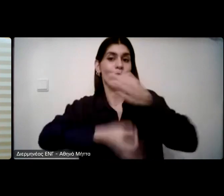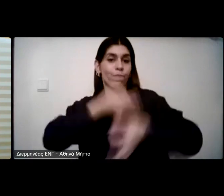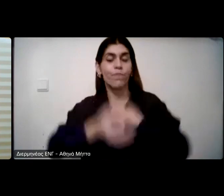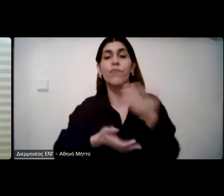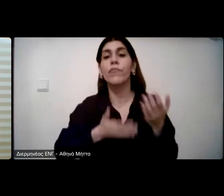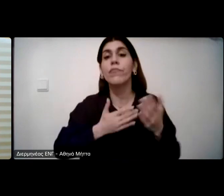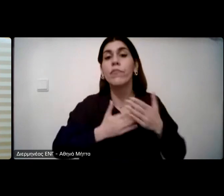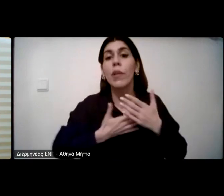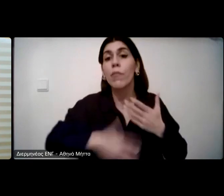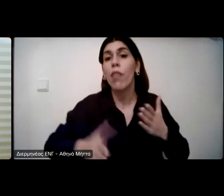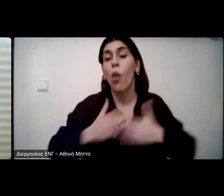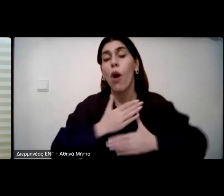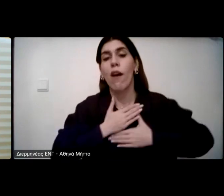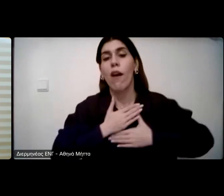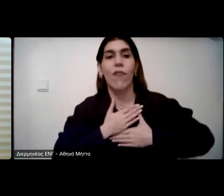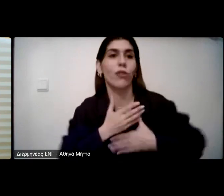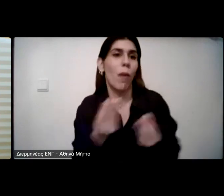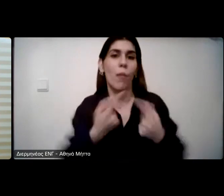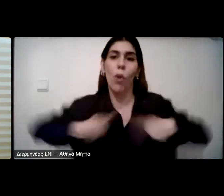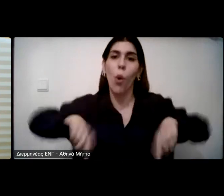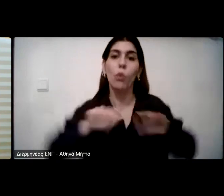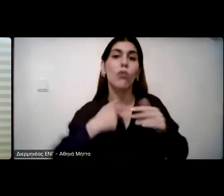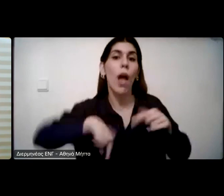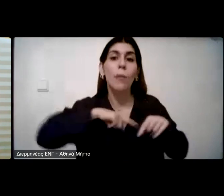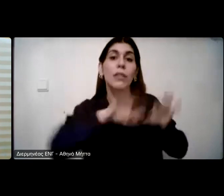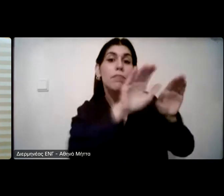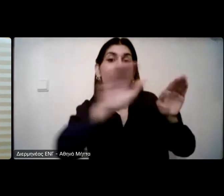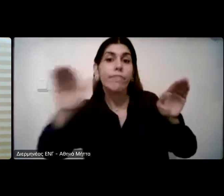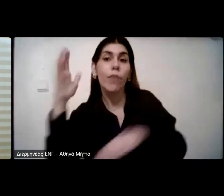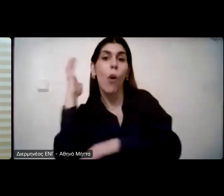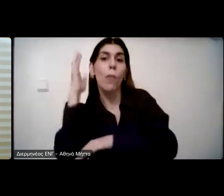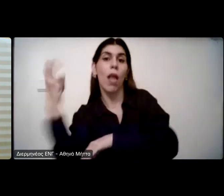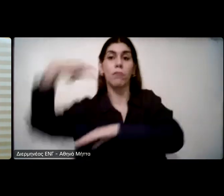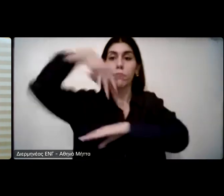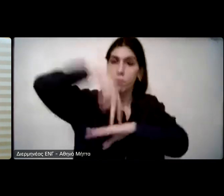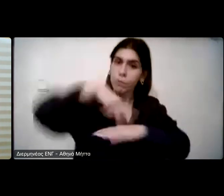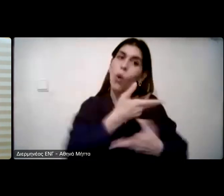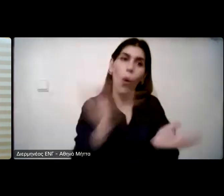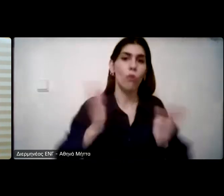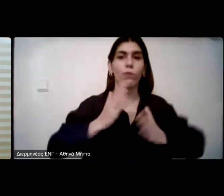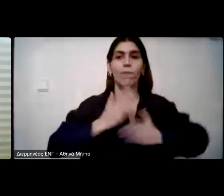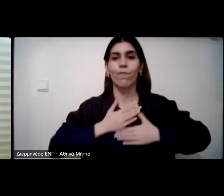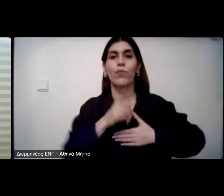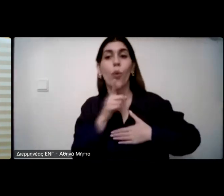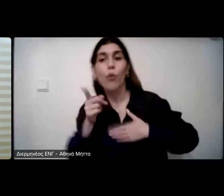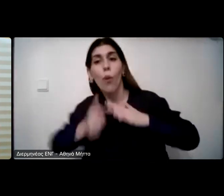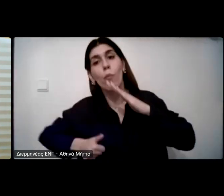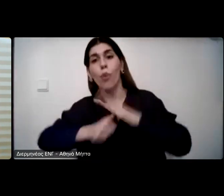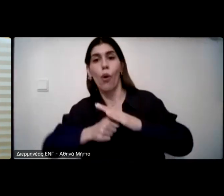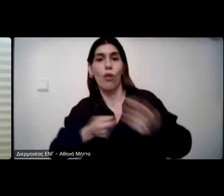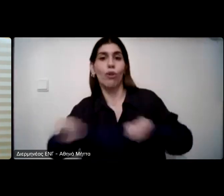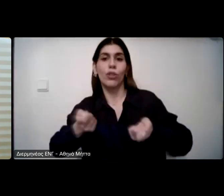μας να συμμετάσχουν στη σημερινή συζήτηση, καθώς και την πρόεδρο της Επιστημονικής Επιτροπής του Συνεδρίου μας, ομότιμη καθηγήτρια